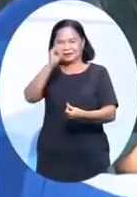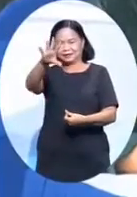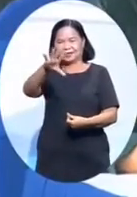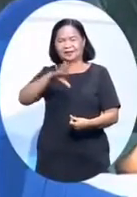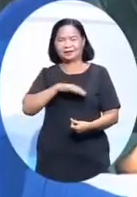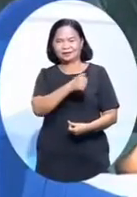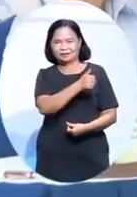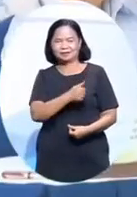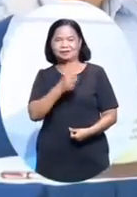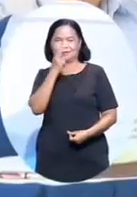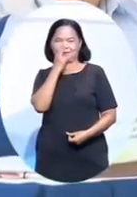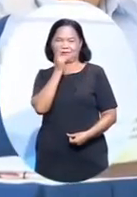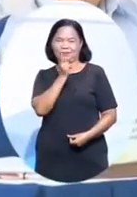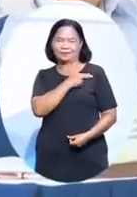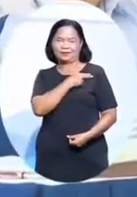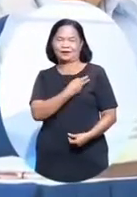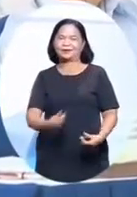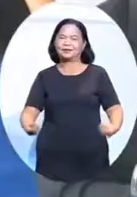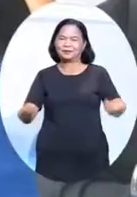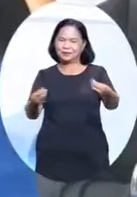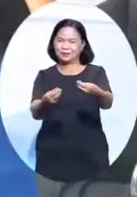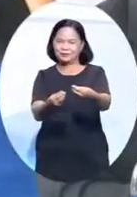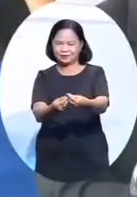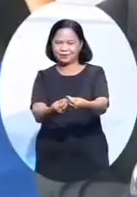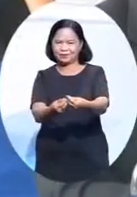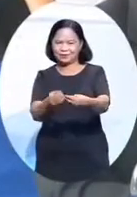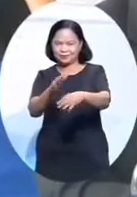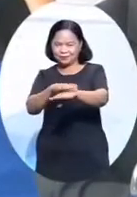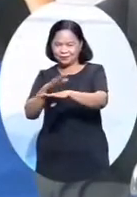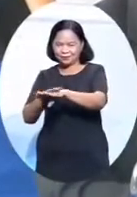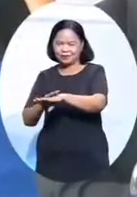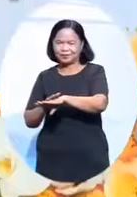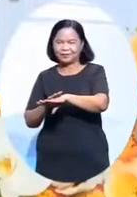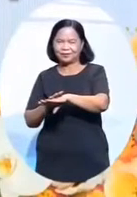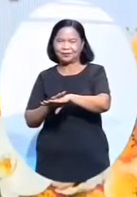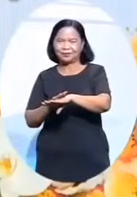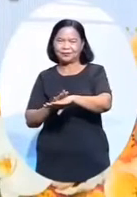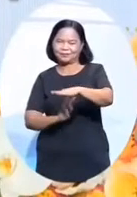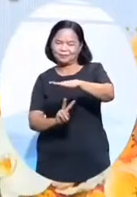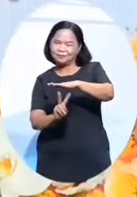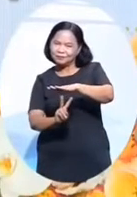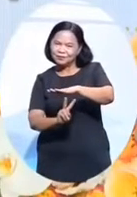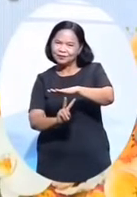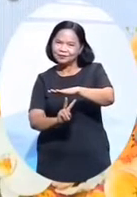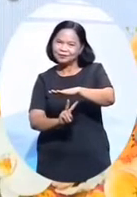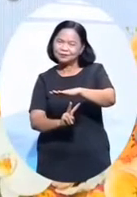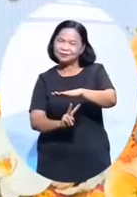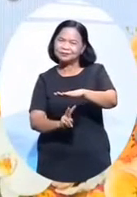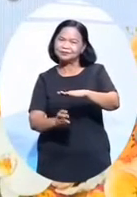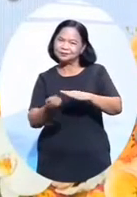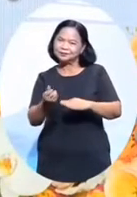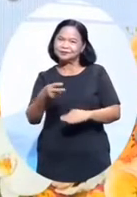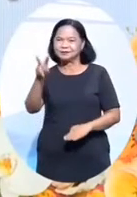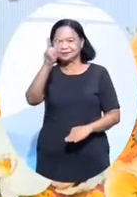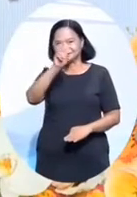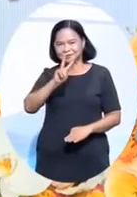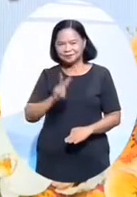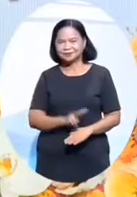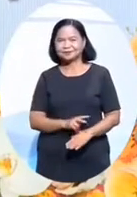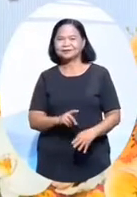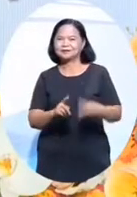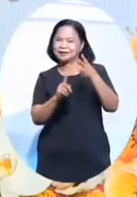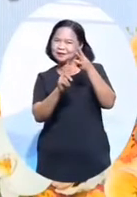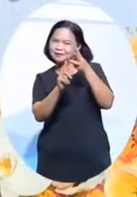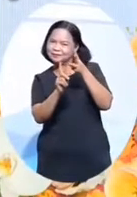Nam, góp phần vào cái huy động nguồn lực vốn và tài chính cho Việt Nam. Cái